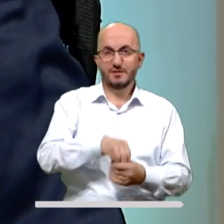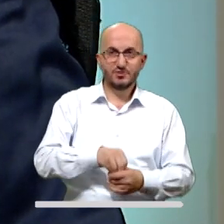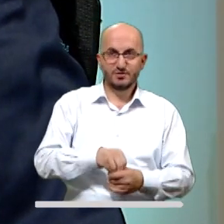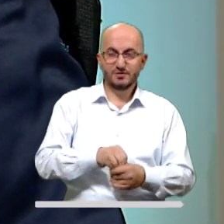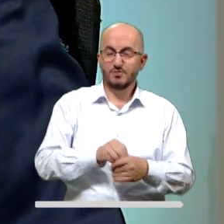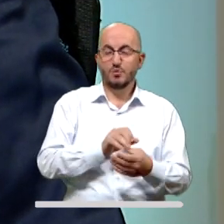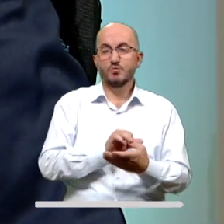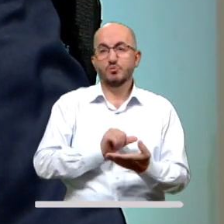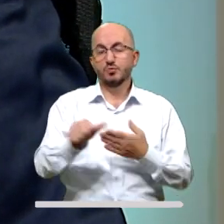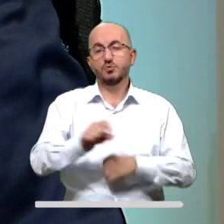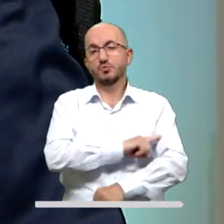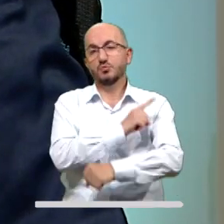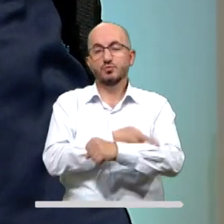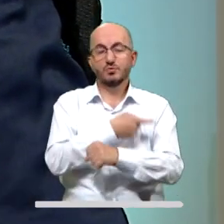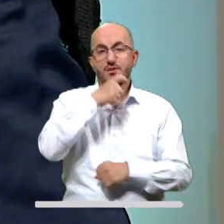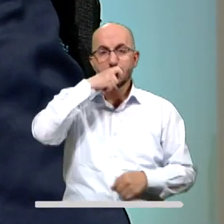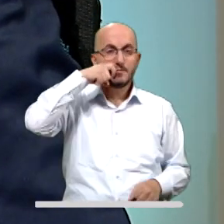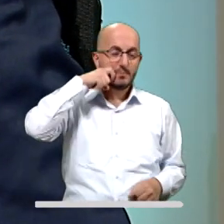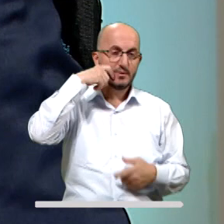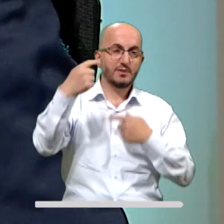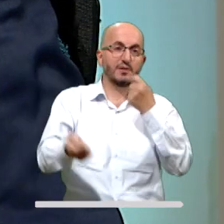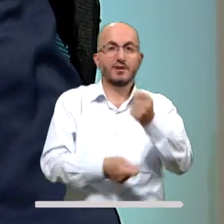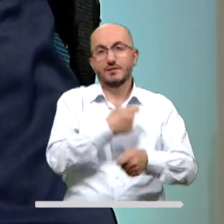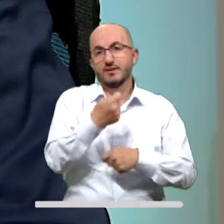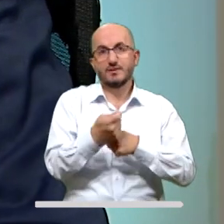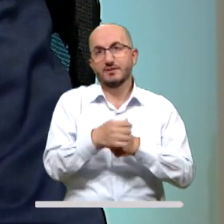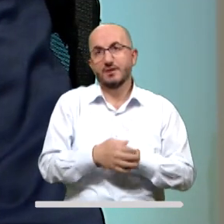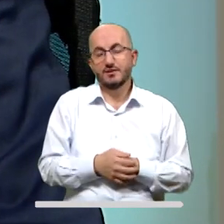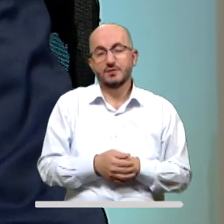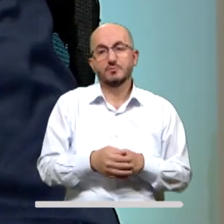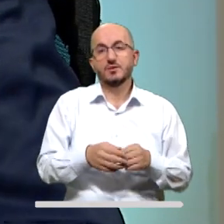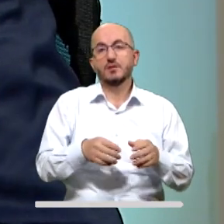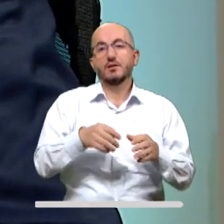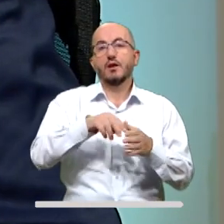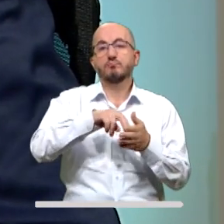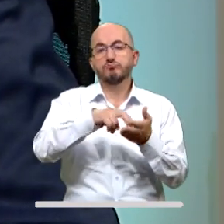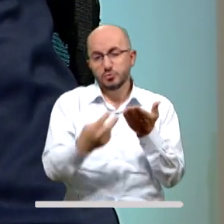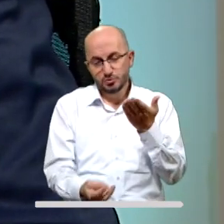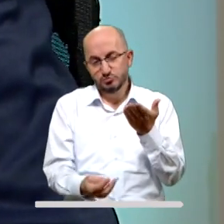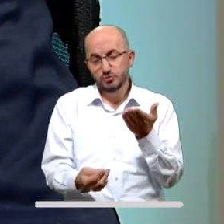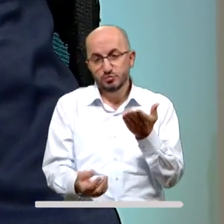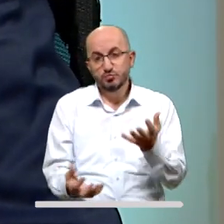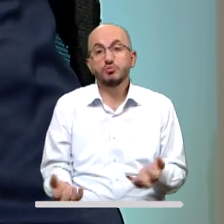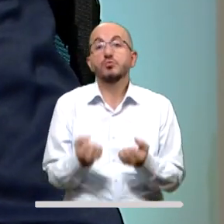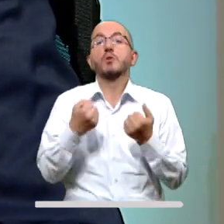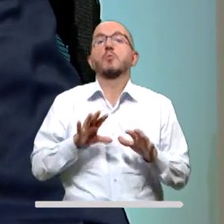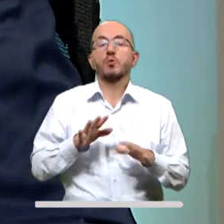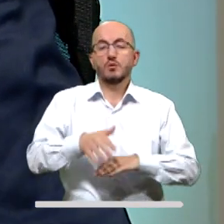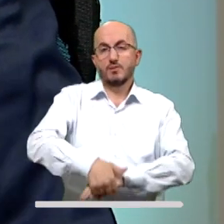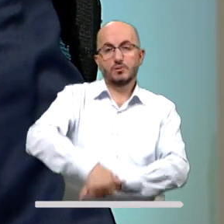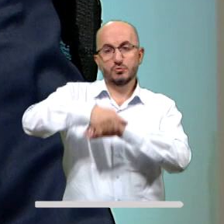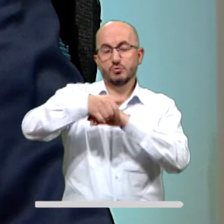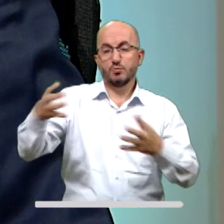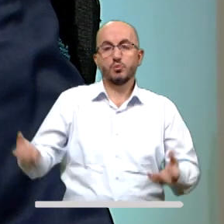bütün gücüyle, samimiyetiyle gayret eden ama bir çukura düşmüş çıkamıyor. Onun elinden tutup